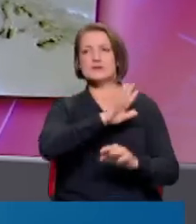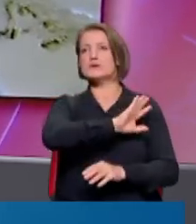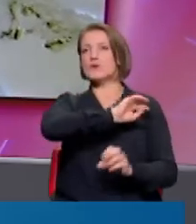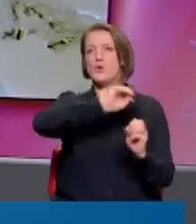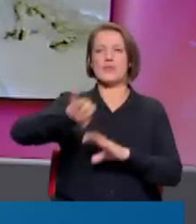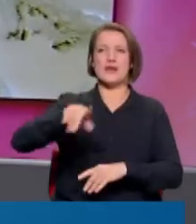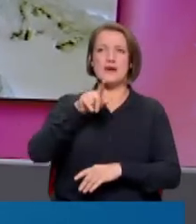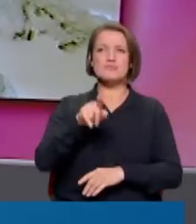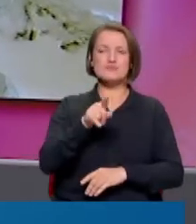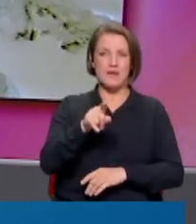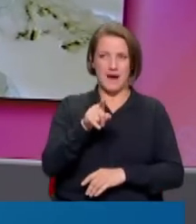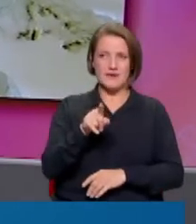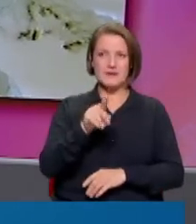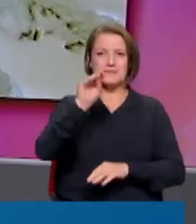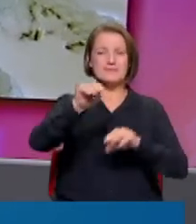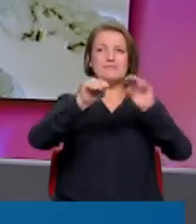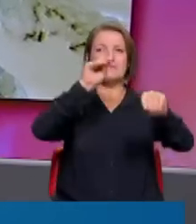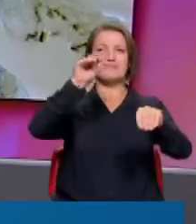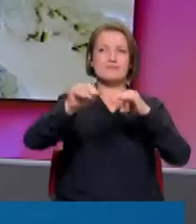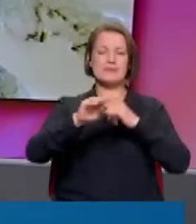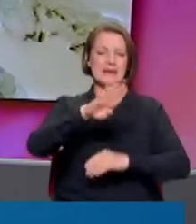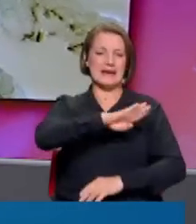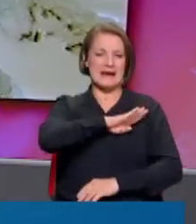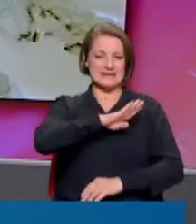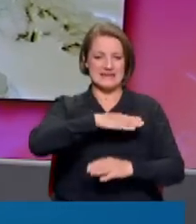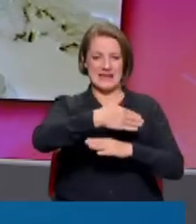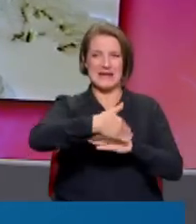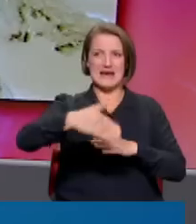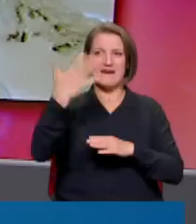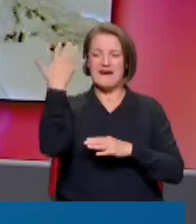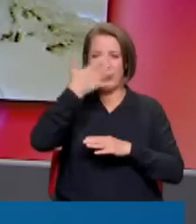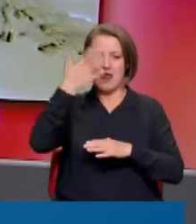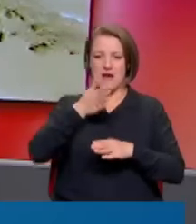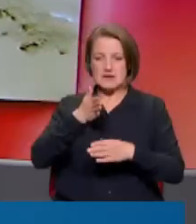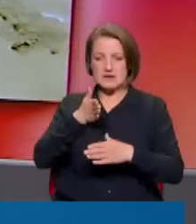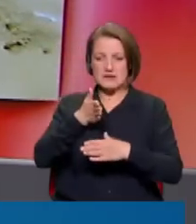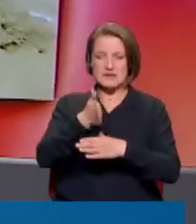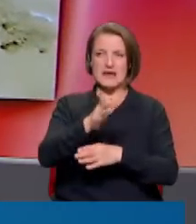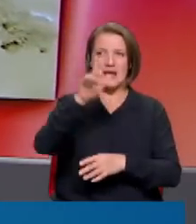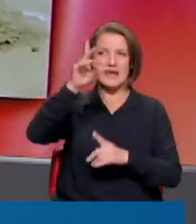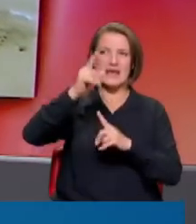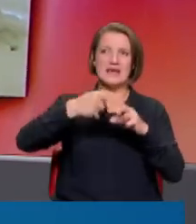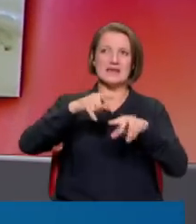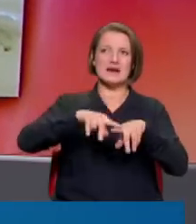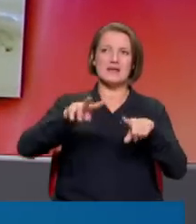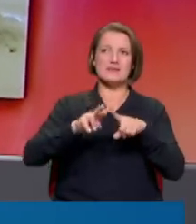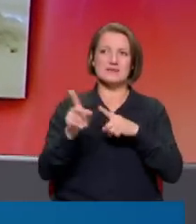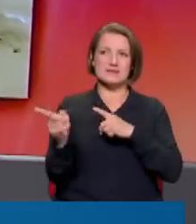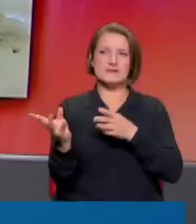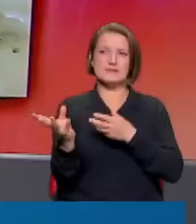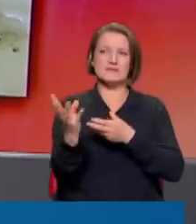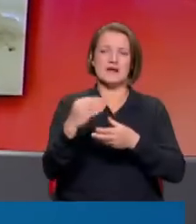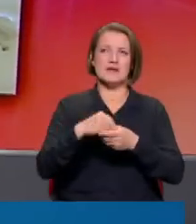yerleşme durumuna gelince Çünkü Gazze şeridine Kara saldırısıyla beraber İran'ın da olaya müdahil